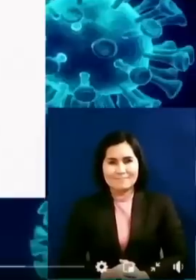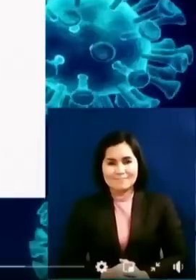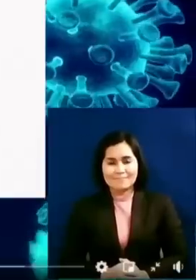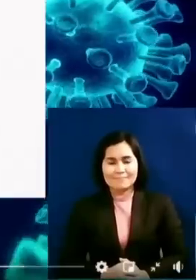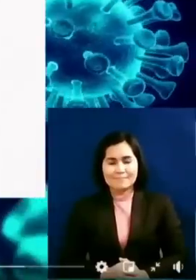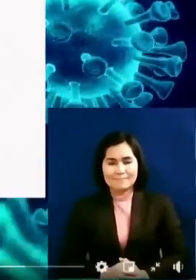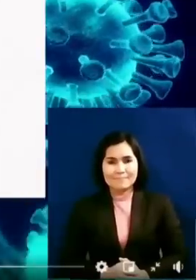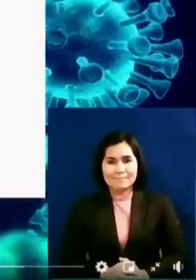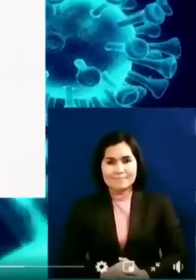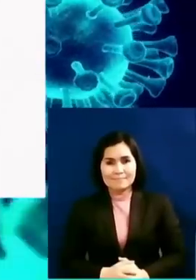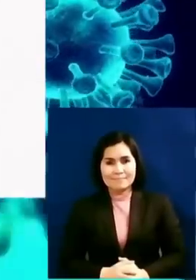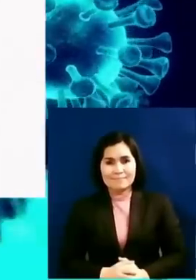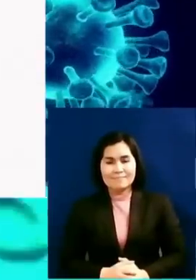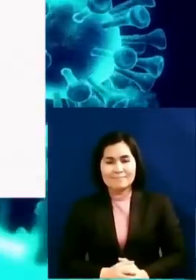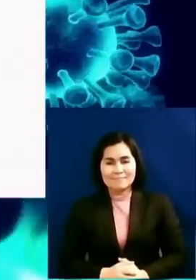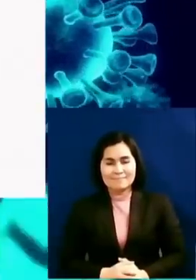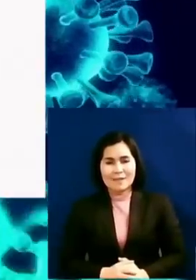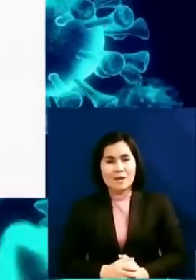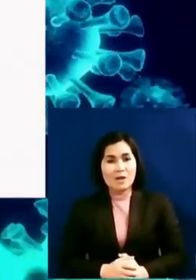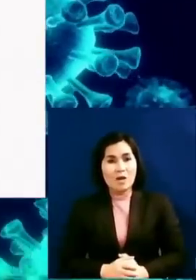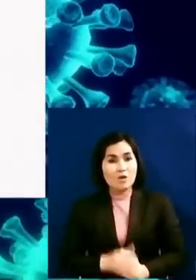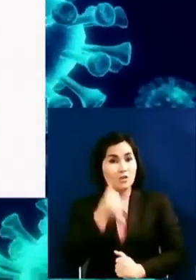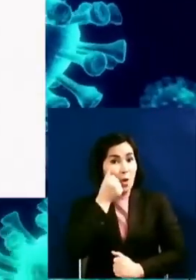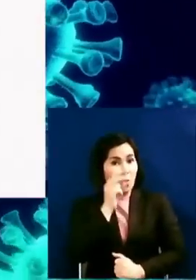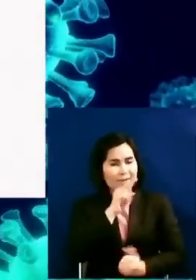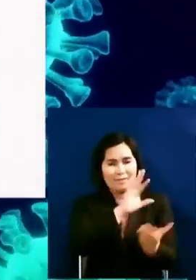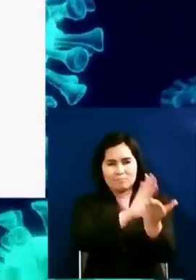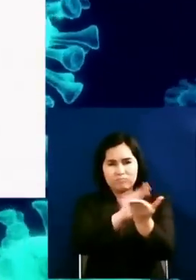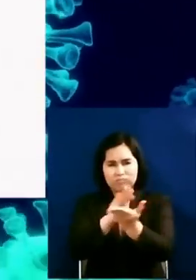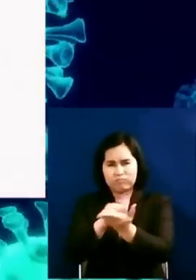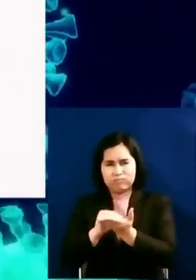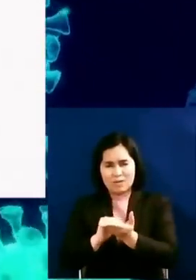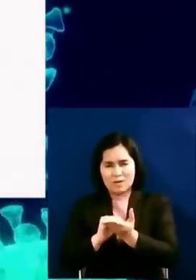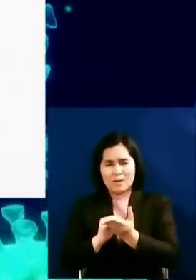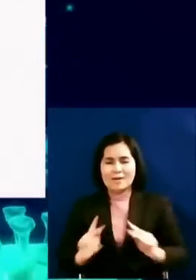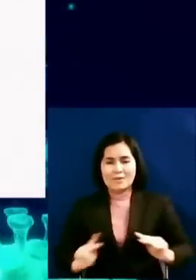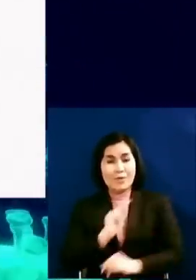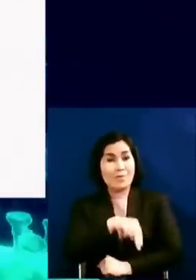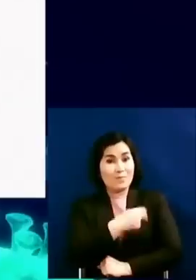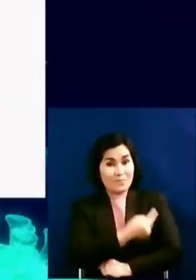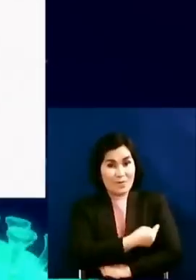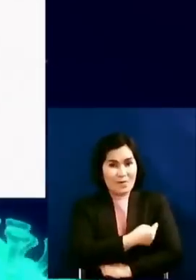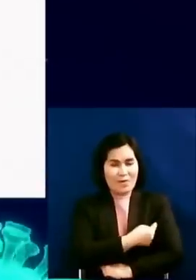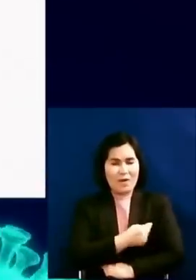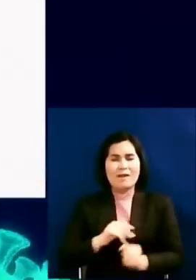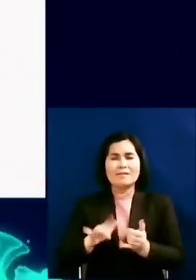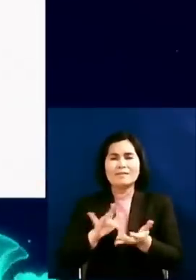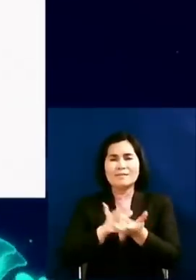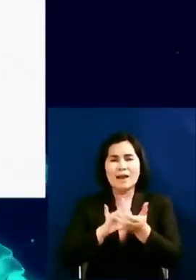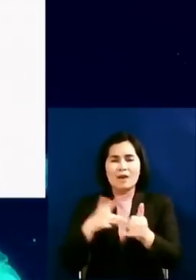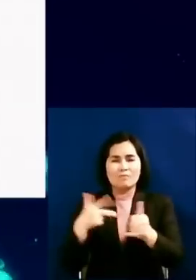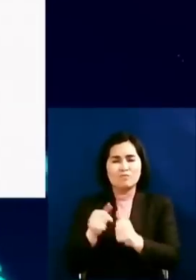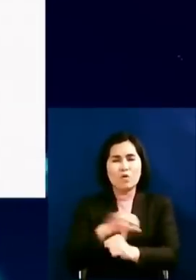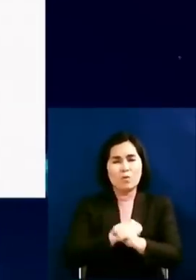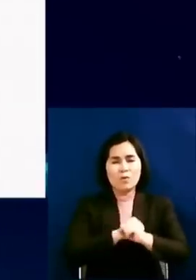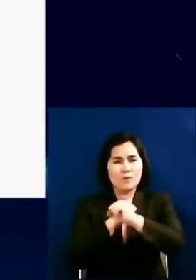เพราะฉะนั้นข้อมูลที่เรารวบรวมมา2วันนะครับขณะนี้กระทรวงสาธารณสุขได้จัดฉีดส่งวัคซีนกระจายไปจังหวัดเป้าห